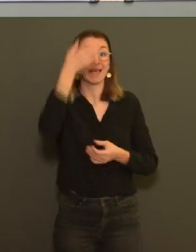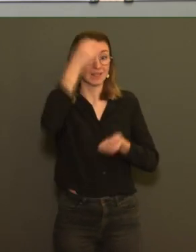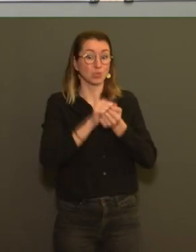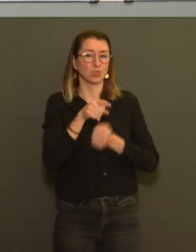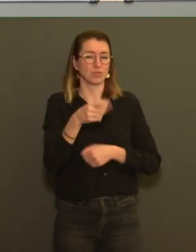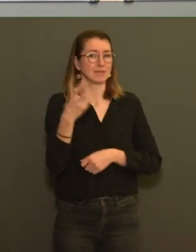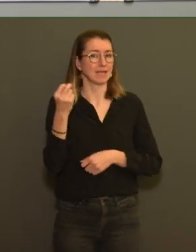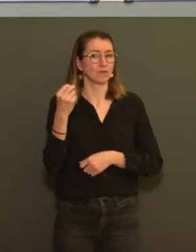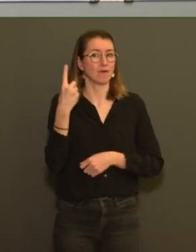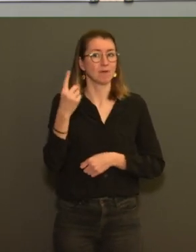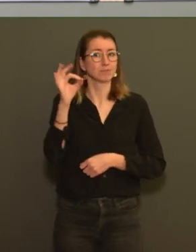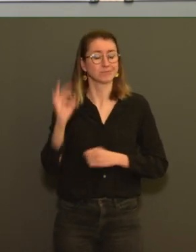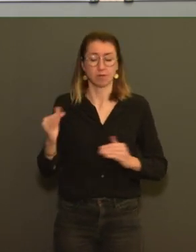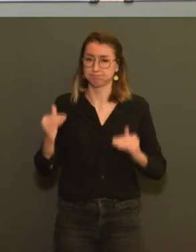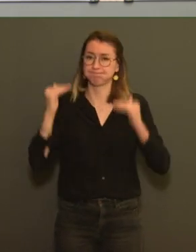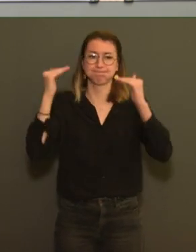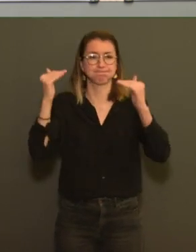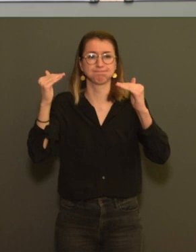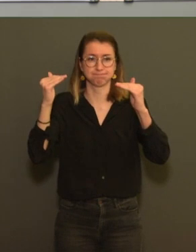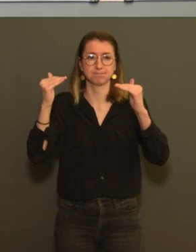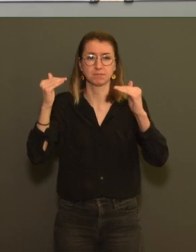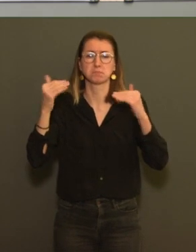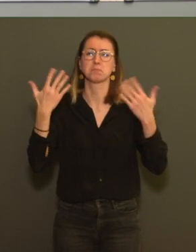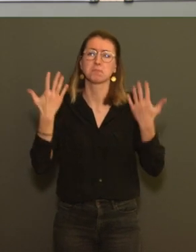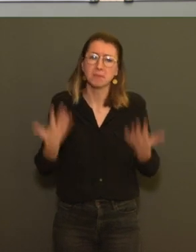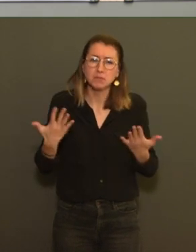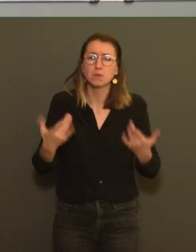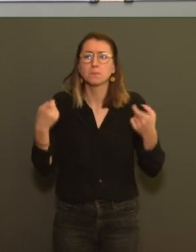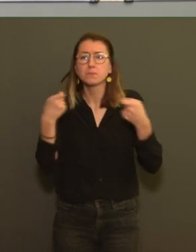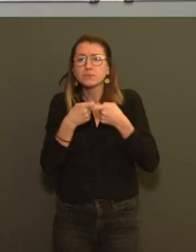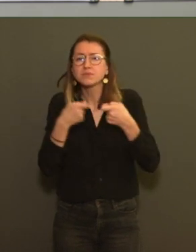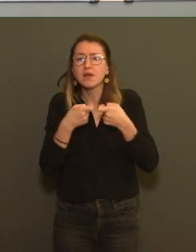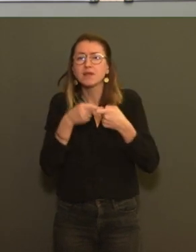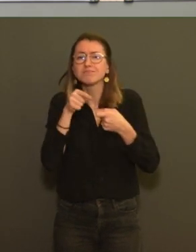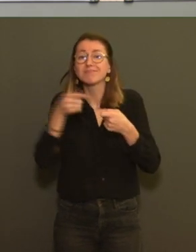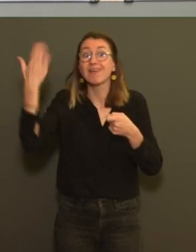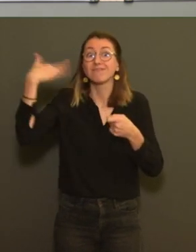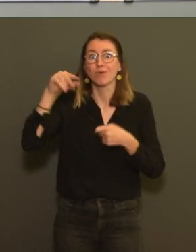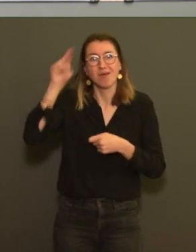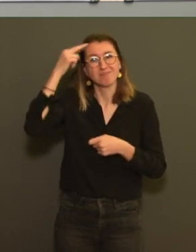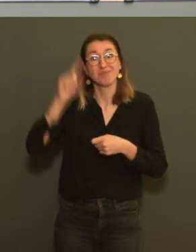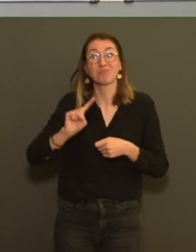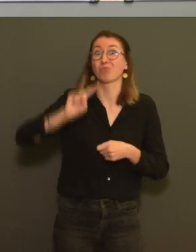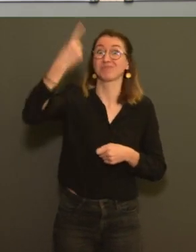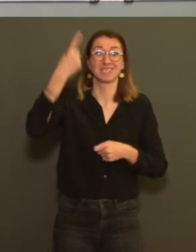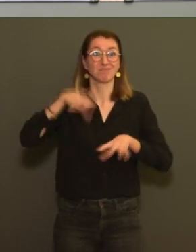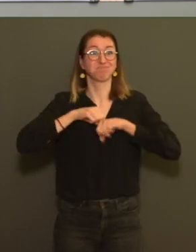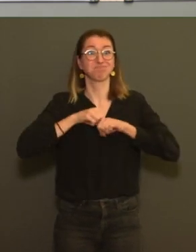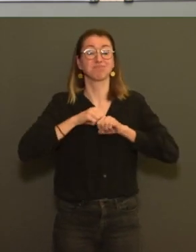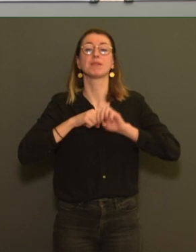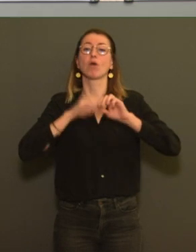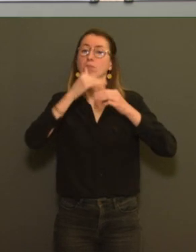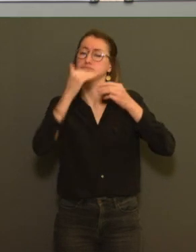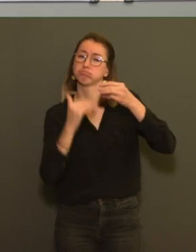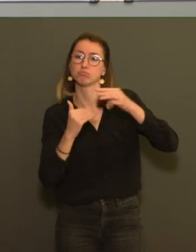Bruxelles n'est plus, depuis quelque temps maintenant, à la tête du nombre de chiffres. Bruxelles est à la 3e place avec